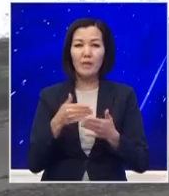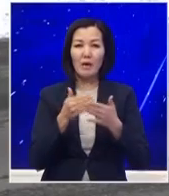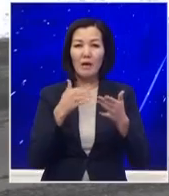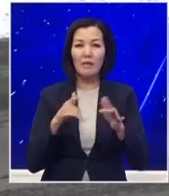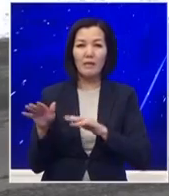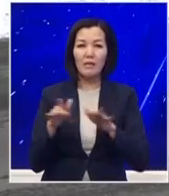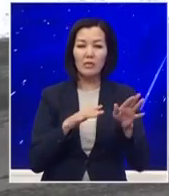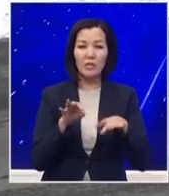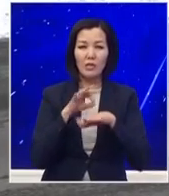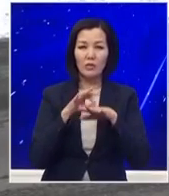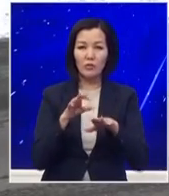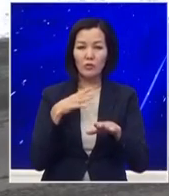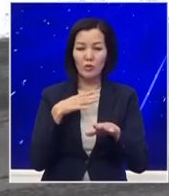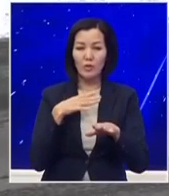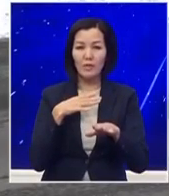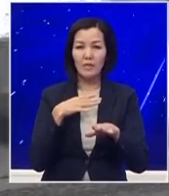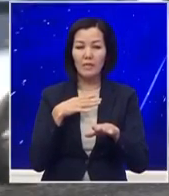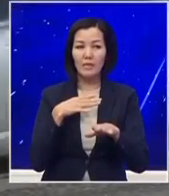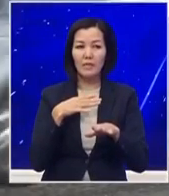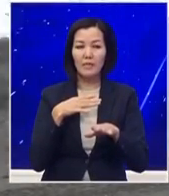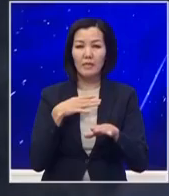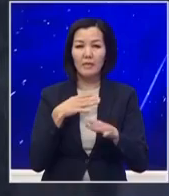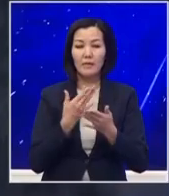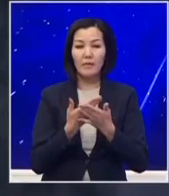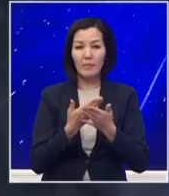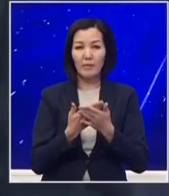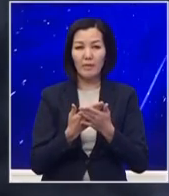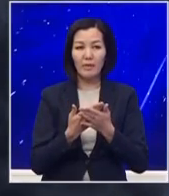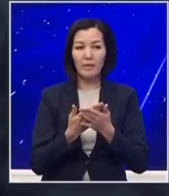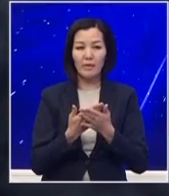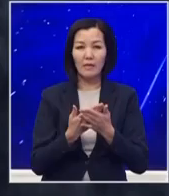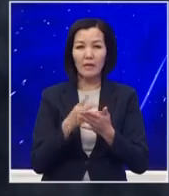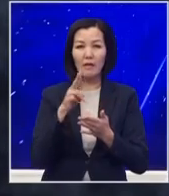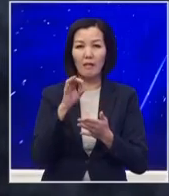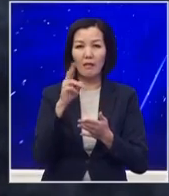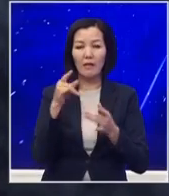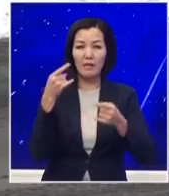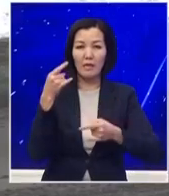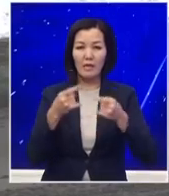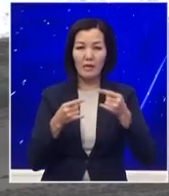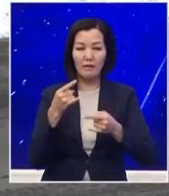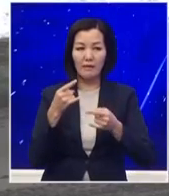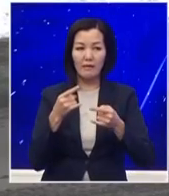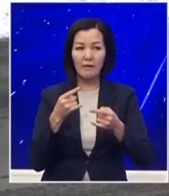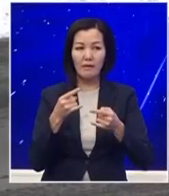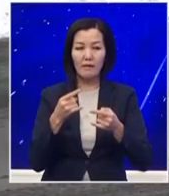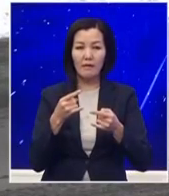профилактикалық шаралар өткізілді. Атап айтқанда орналасқан LED экрандарда